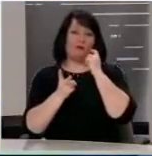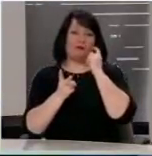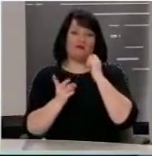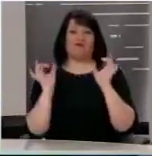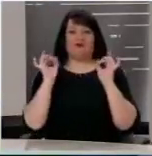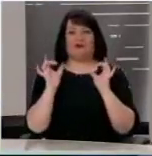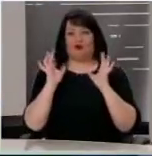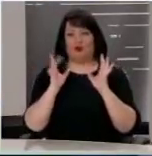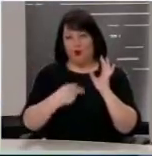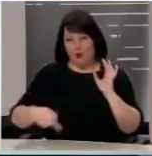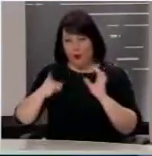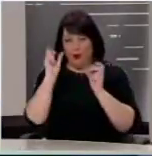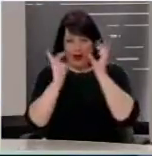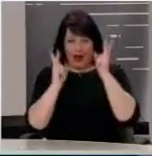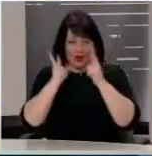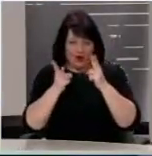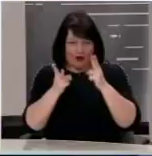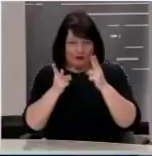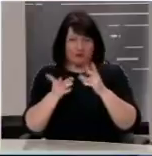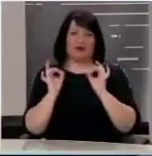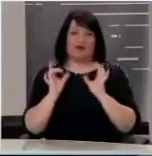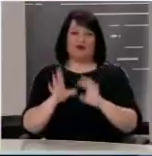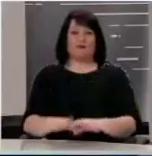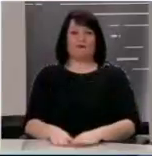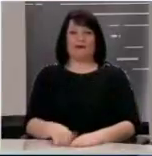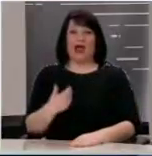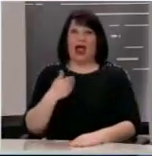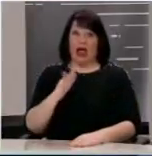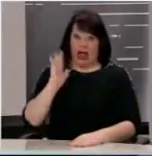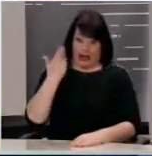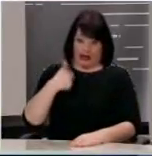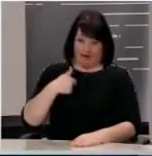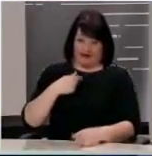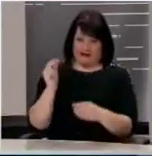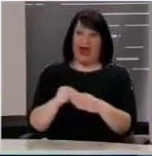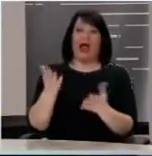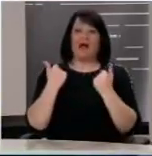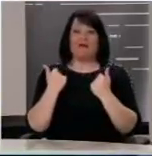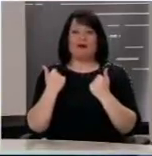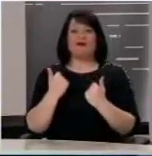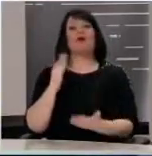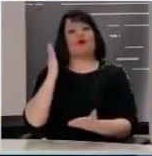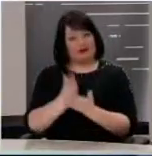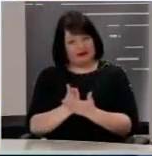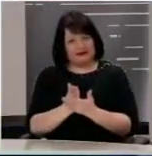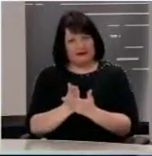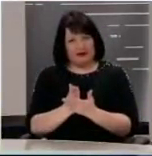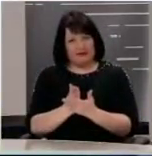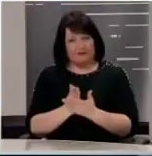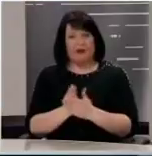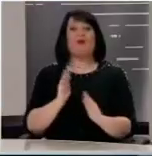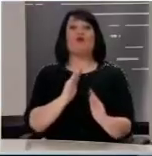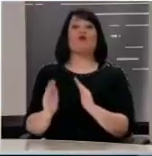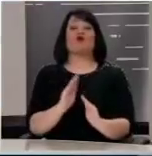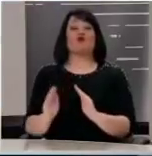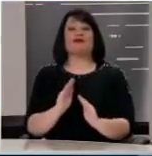ένοχος, εφόσον όλοι ένοχοι. Αν δεν ψηφίσουμε, πράγμα το οποίο επιλέξαμε να κάνουμε για να